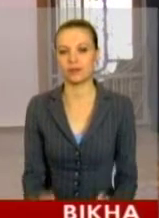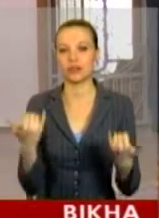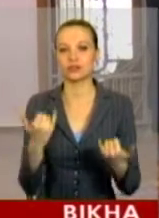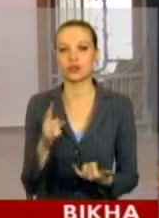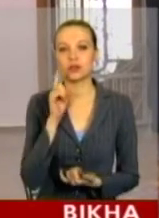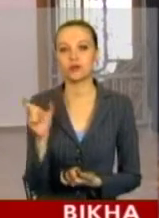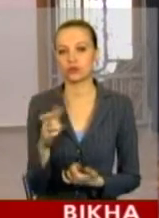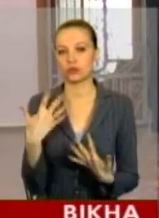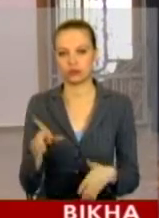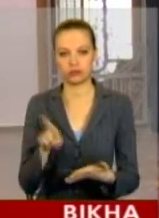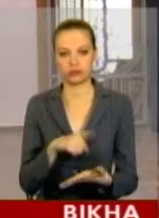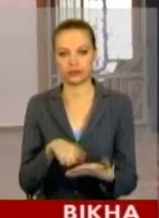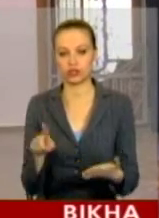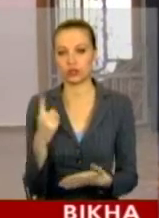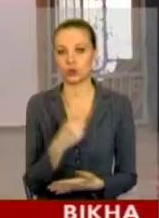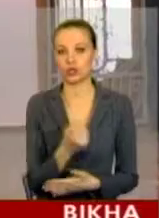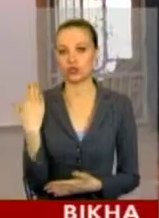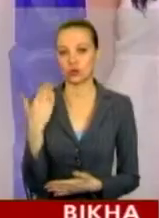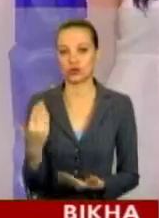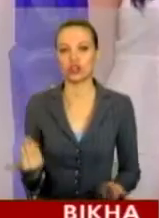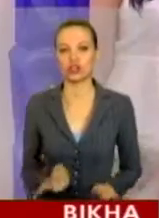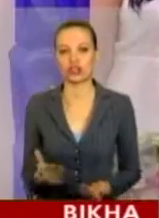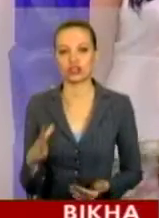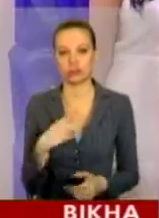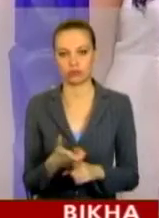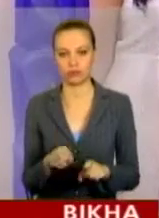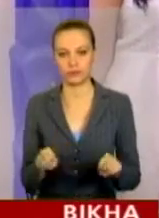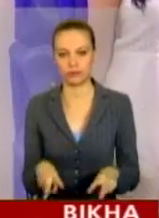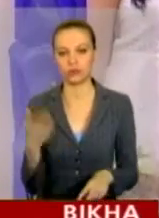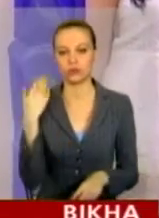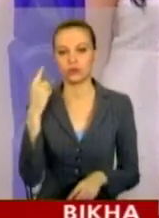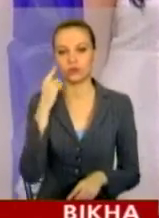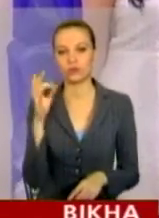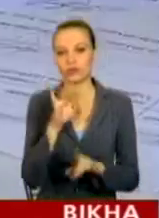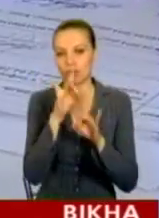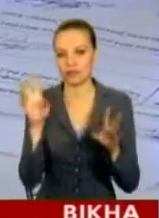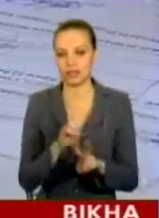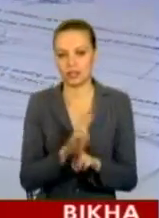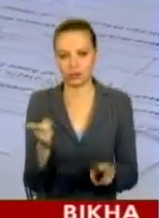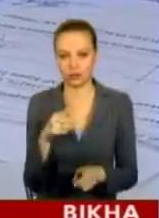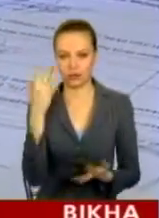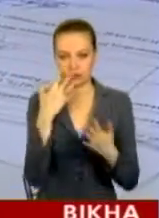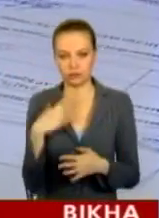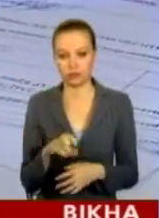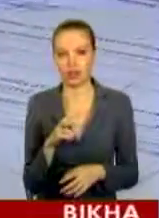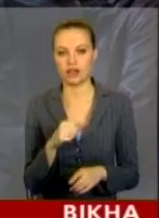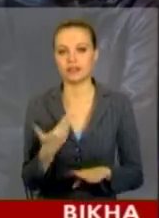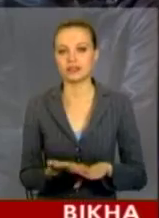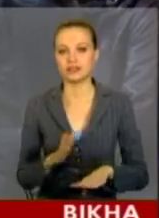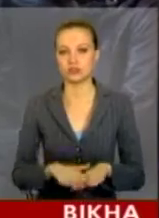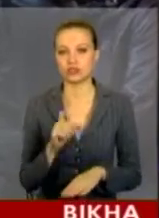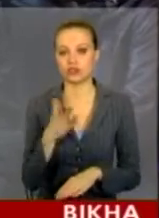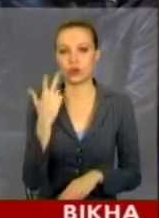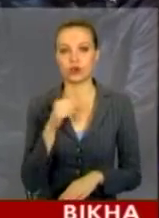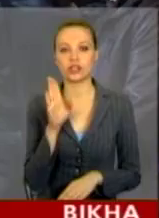Сьогодні молодятам уже й не віриться, що тиждень тому їхнє життя було в небезпеці. Тоді думати про весілля нікому й гадки не було. Але в найскрутніші хвилини,